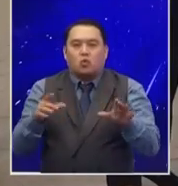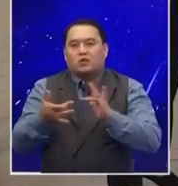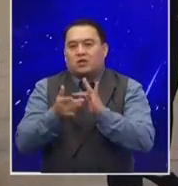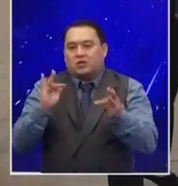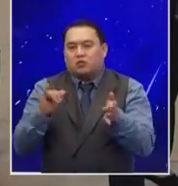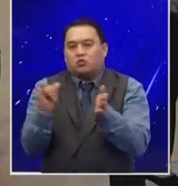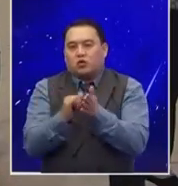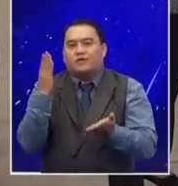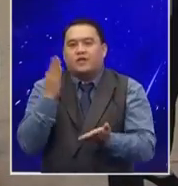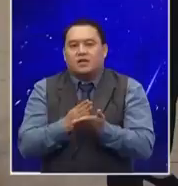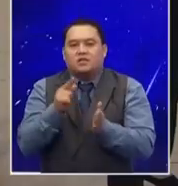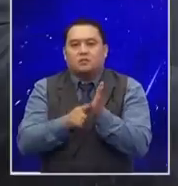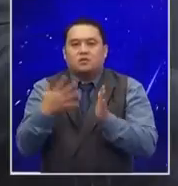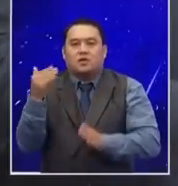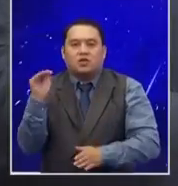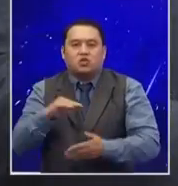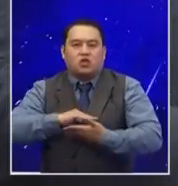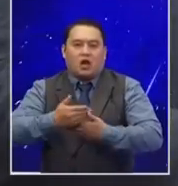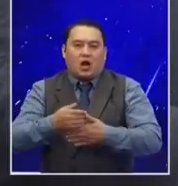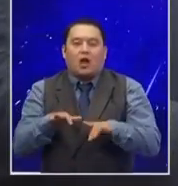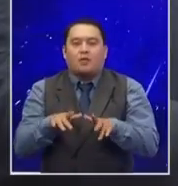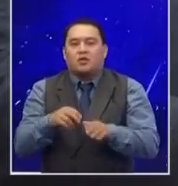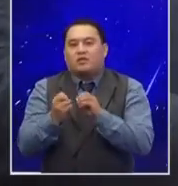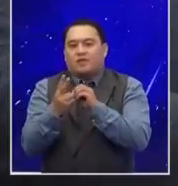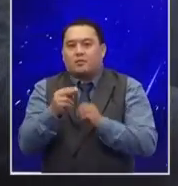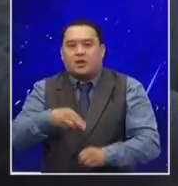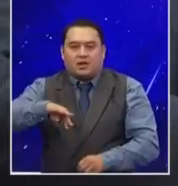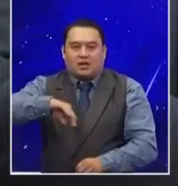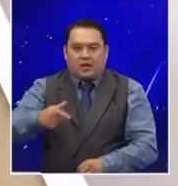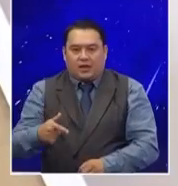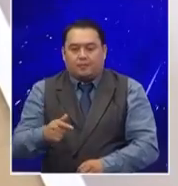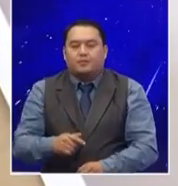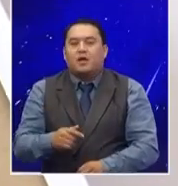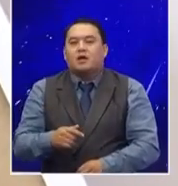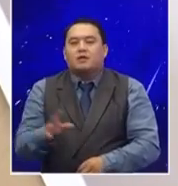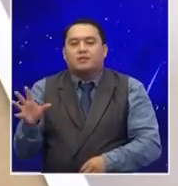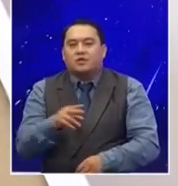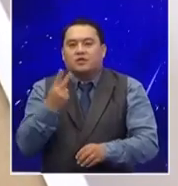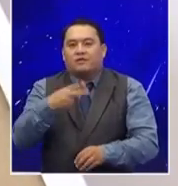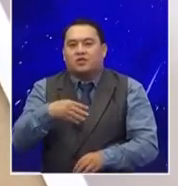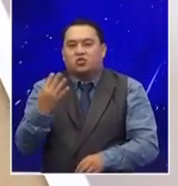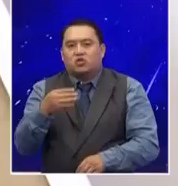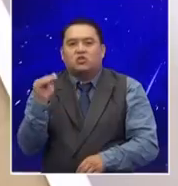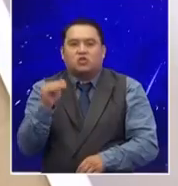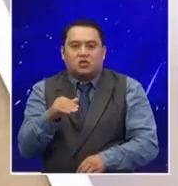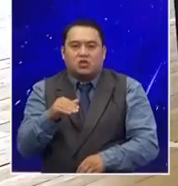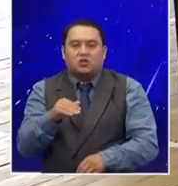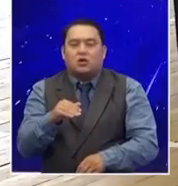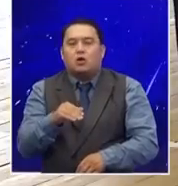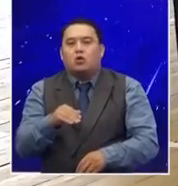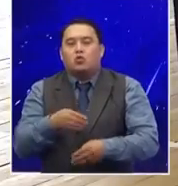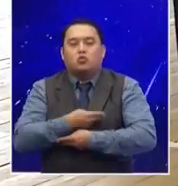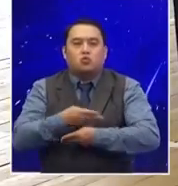интернет. Закуплено 75 тысяч компьютеров на сумму 12,5 миллиардов тенге. Почти 24 тысячи персональных ПК будут